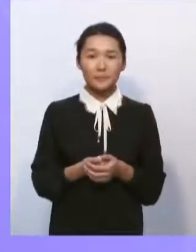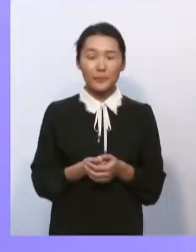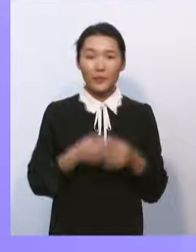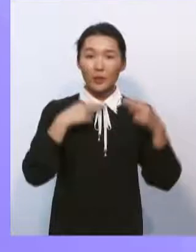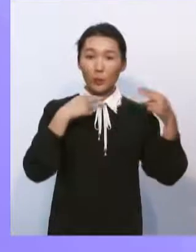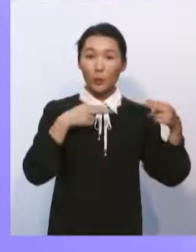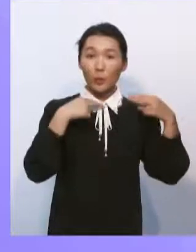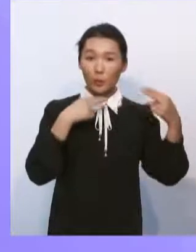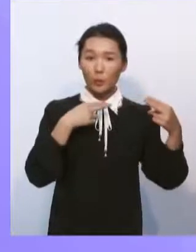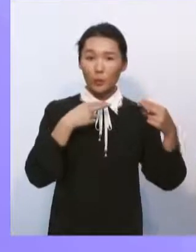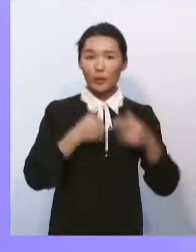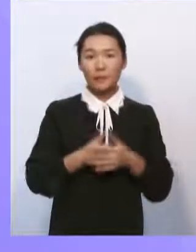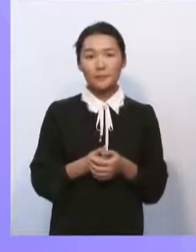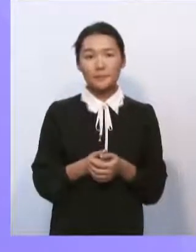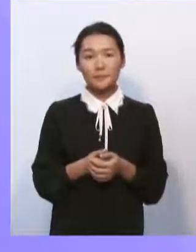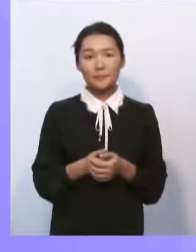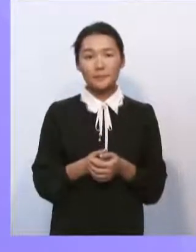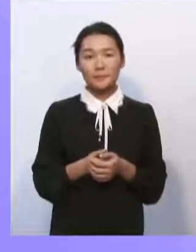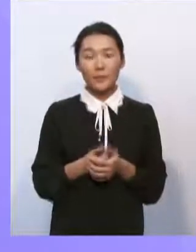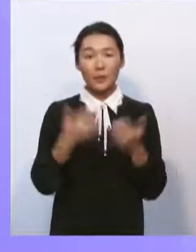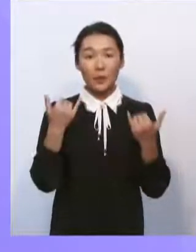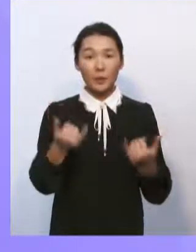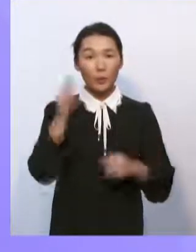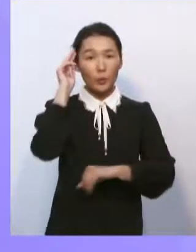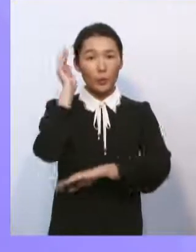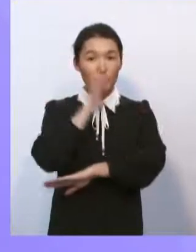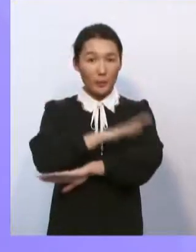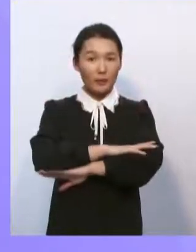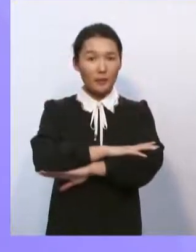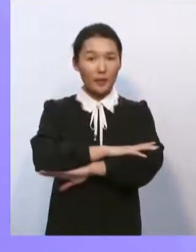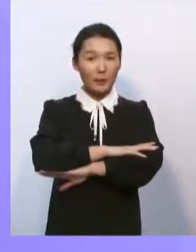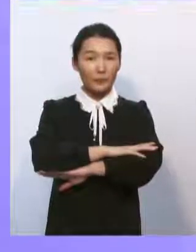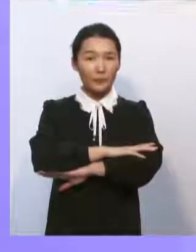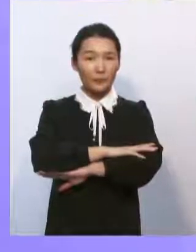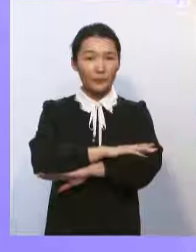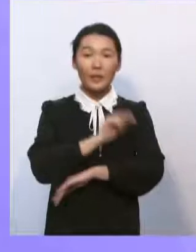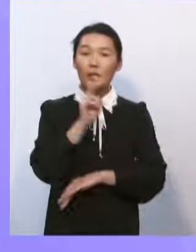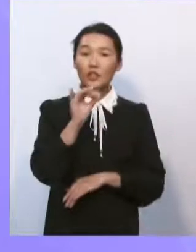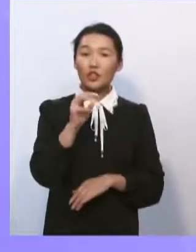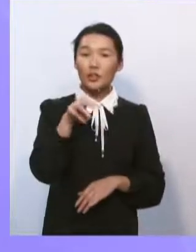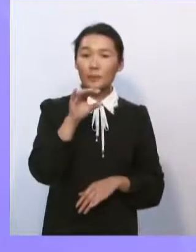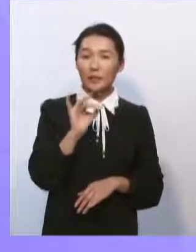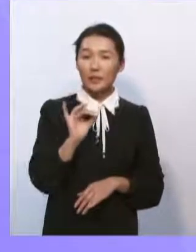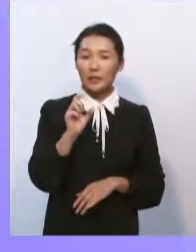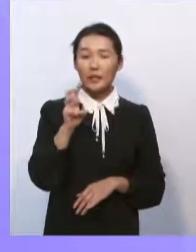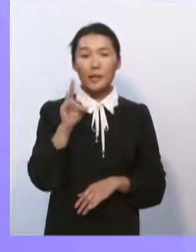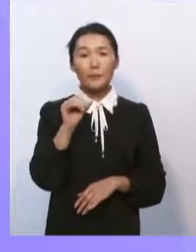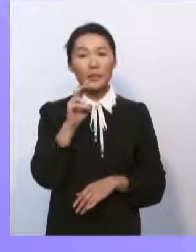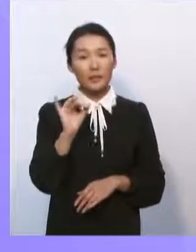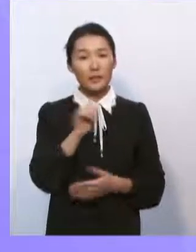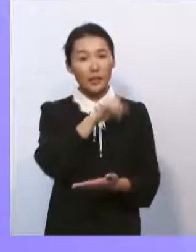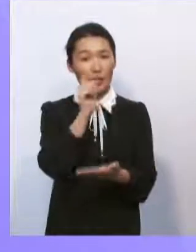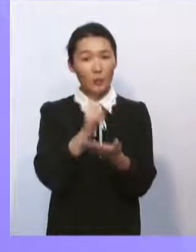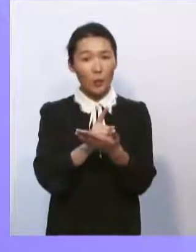Көңүл буруп отурабыз. Бүгүнкү сабакта кимди, эмнени деген